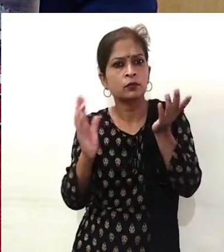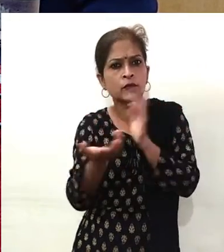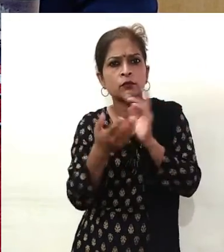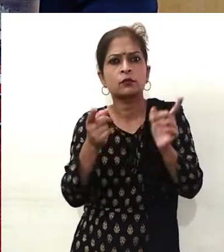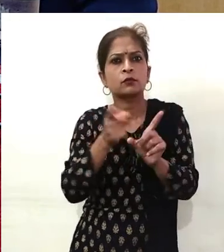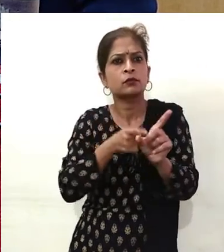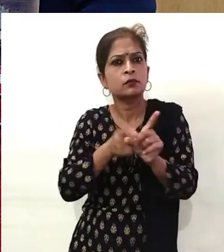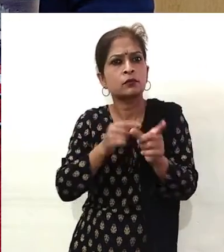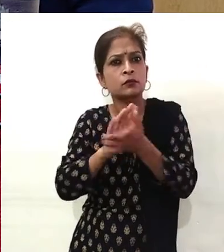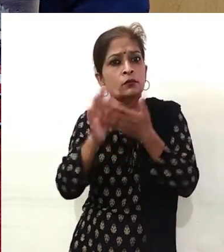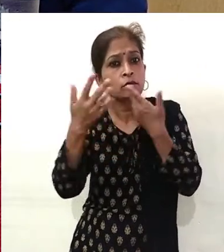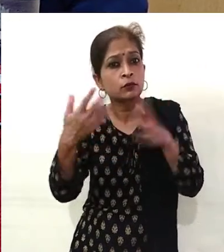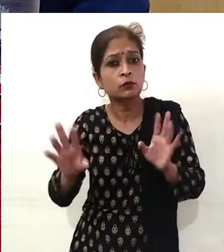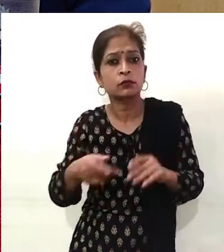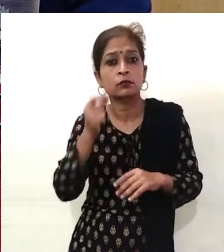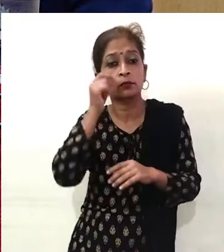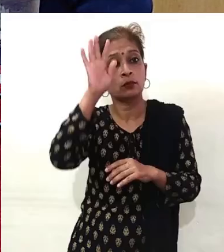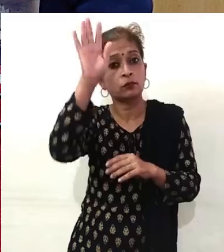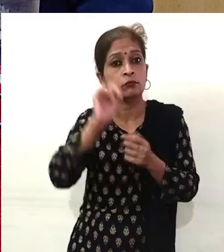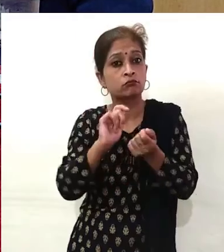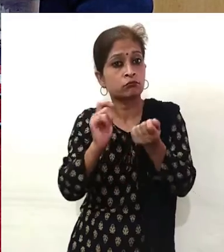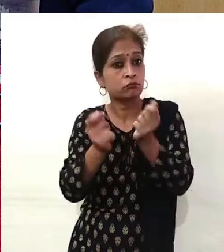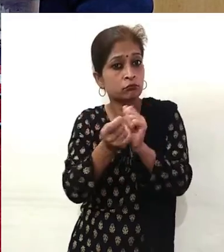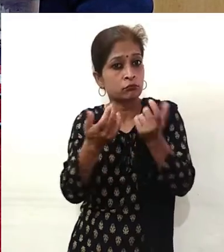बीत चुके थे, राजा बदल चुके थे,